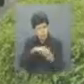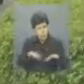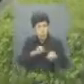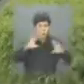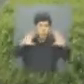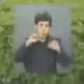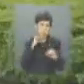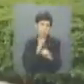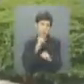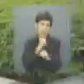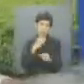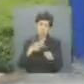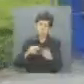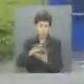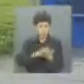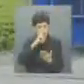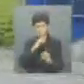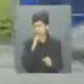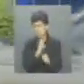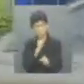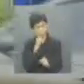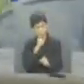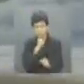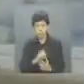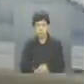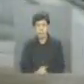นาพลังงานของประเทศ